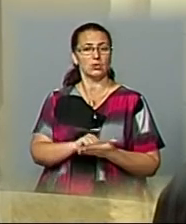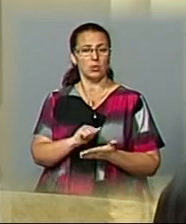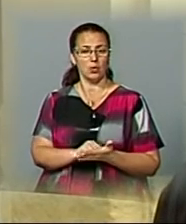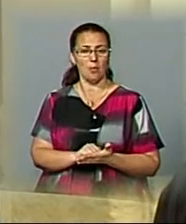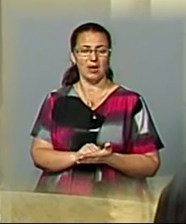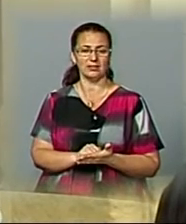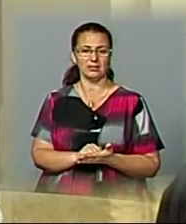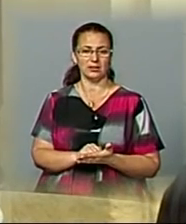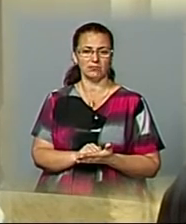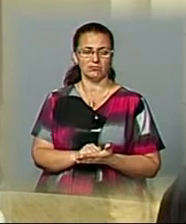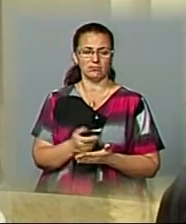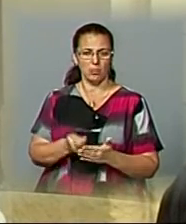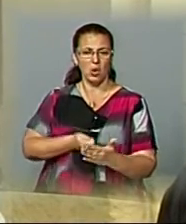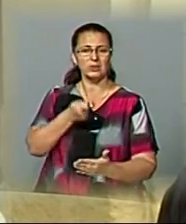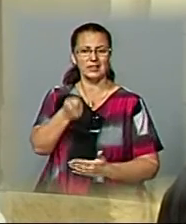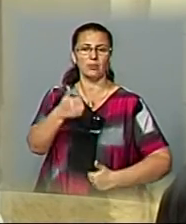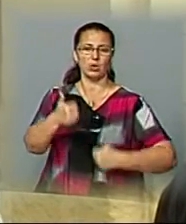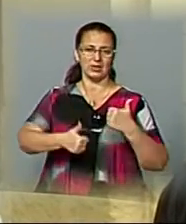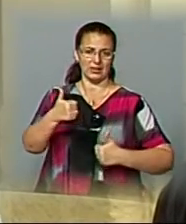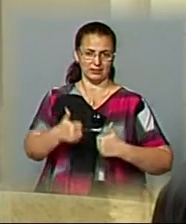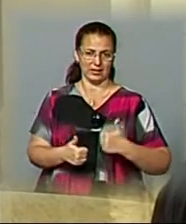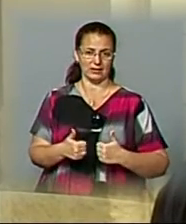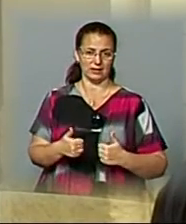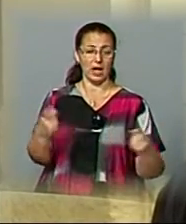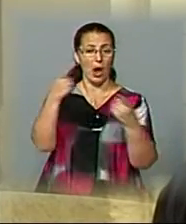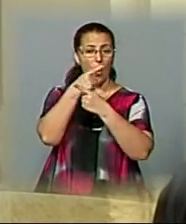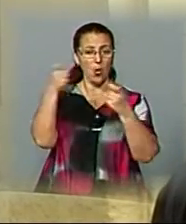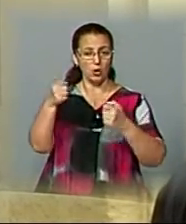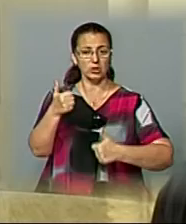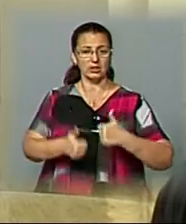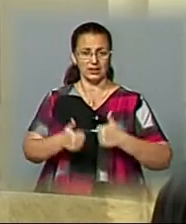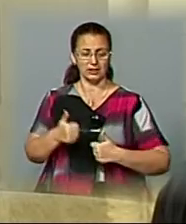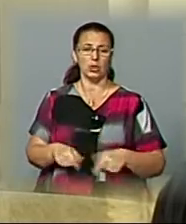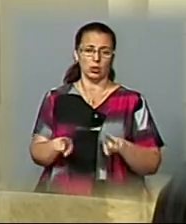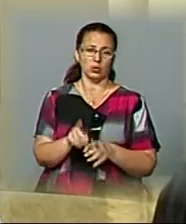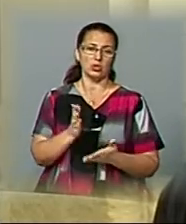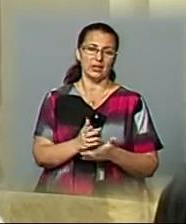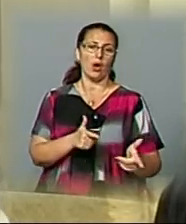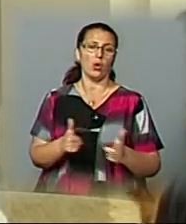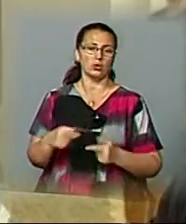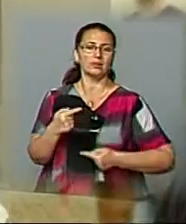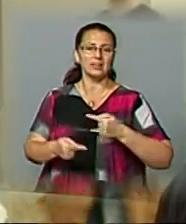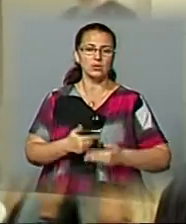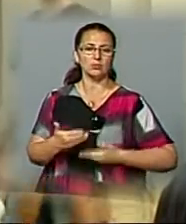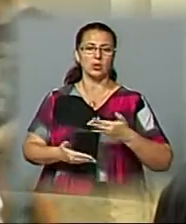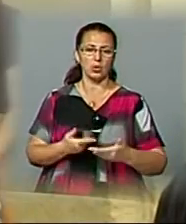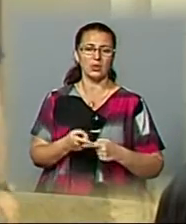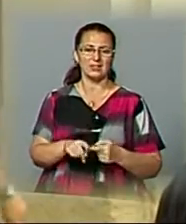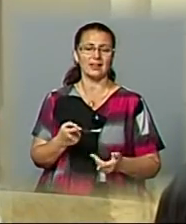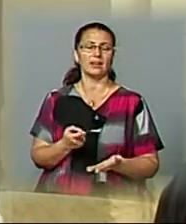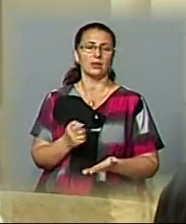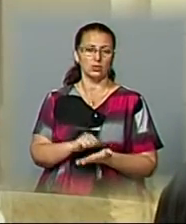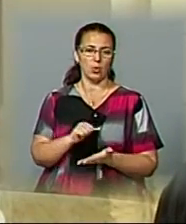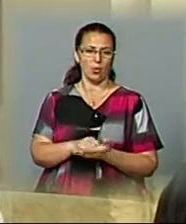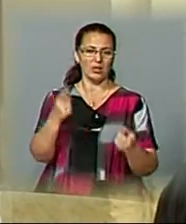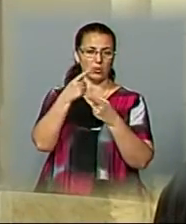на безпосередньо на тендер. І, власне, саме оголошення на тендер, воно в нас, знову ж таки, теж є готове. Тобто наступний крок – це ось цей документ, це